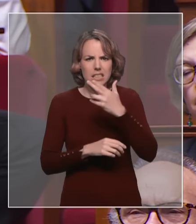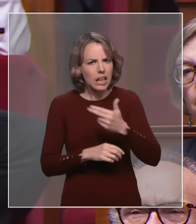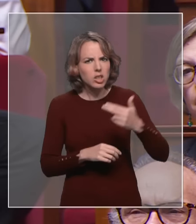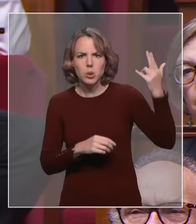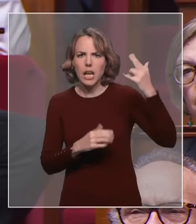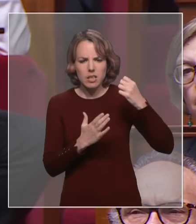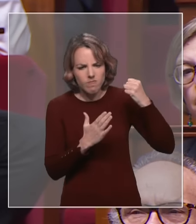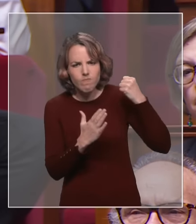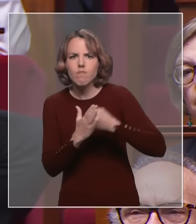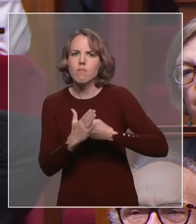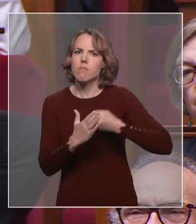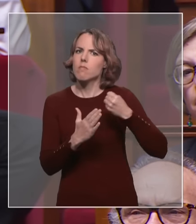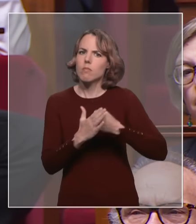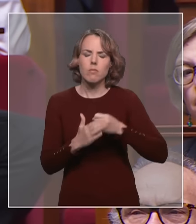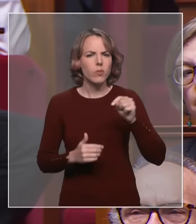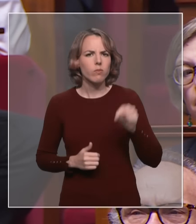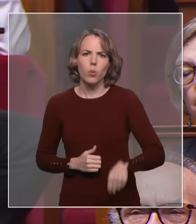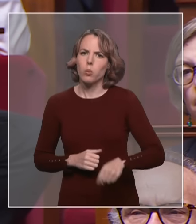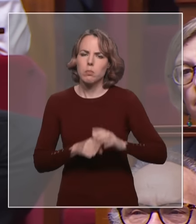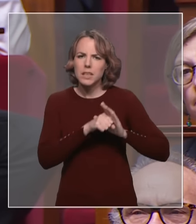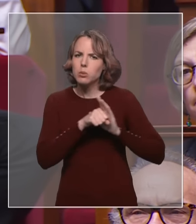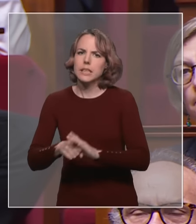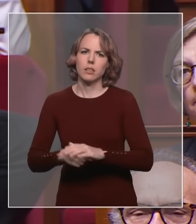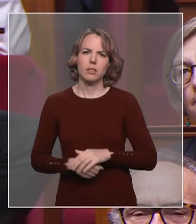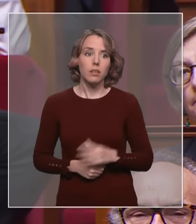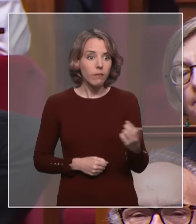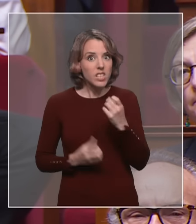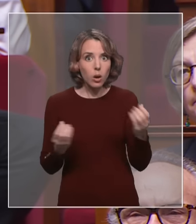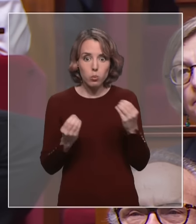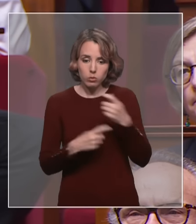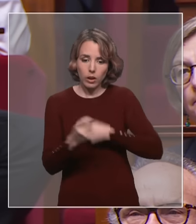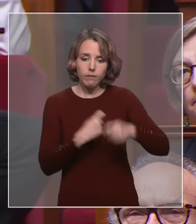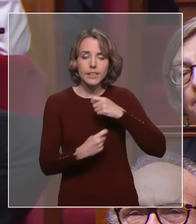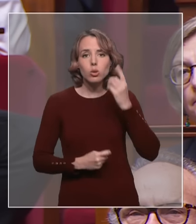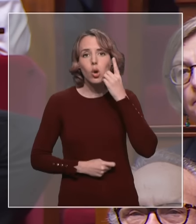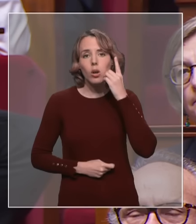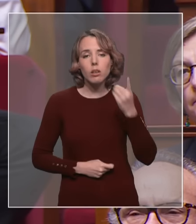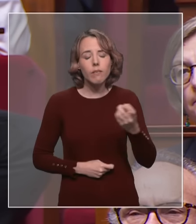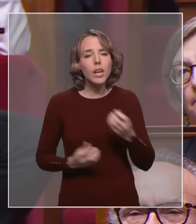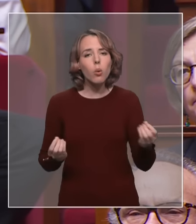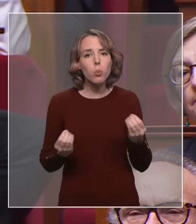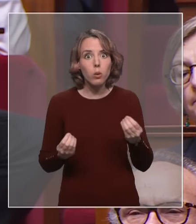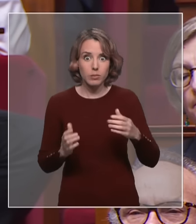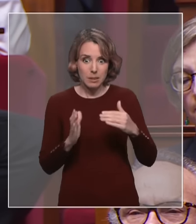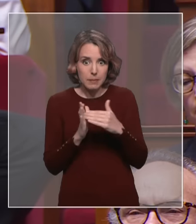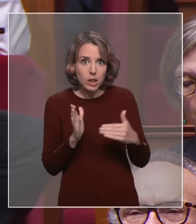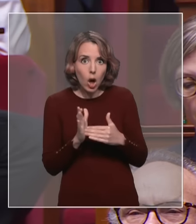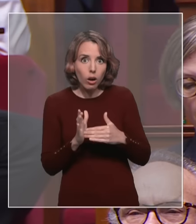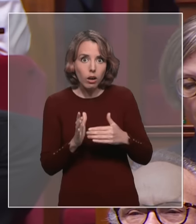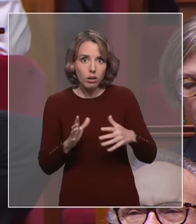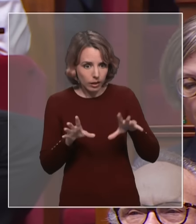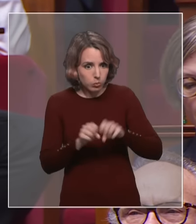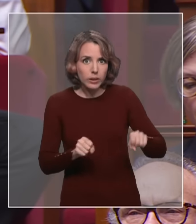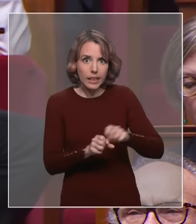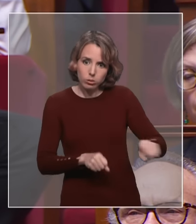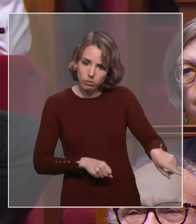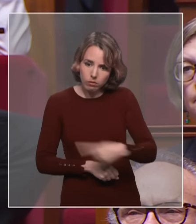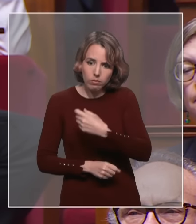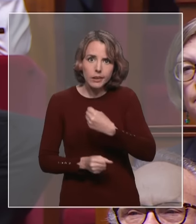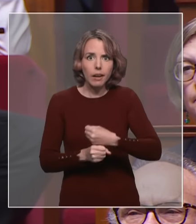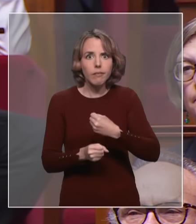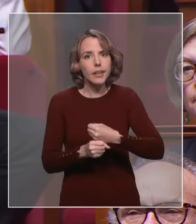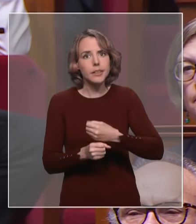faut s'intéresser aux racines du trafic de drogue, qui repose notamment sur l'exploitation des mineurs et implique des jeunes de plus en